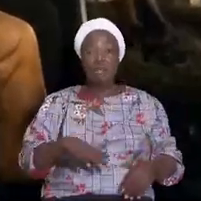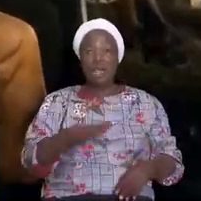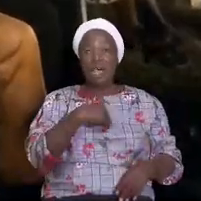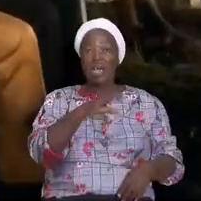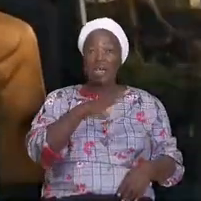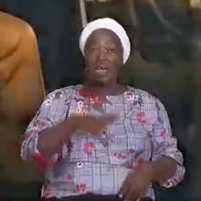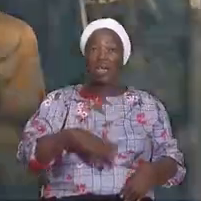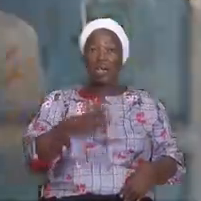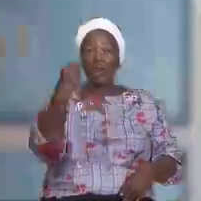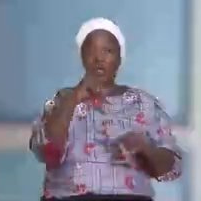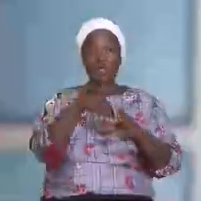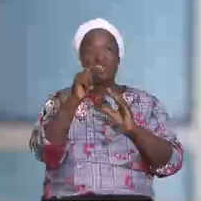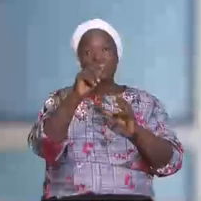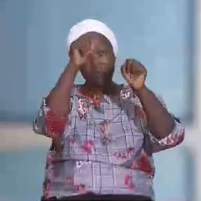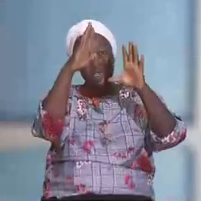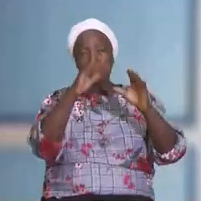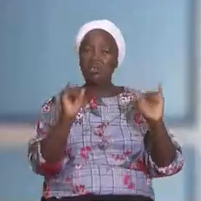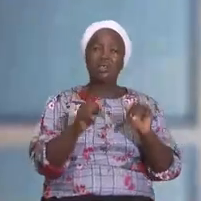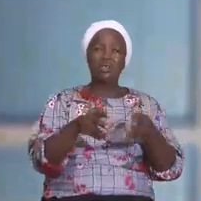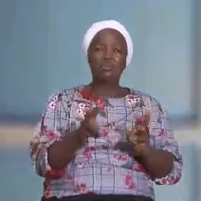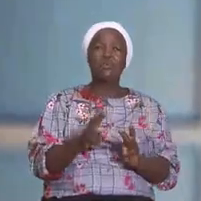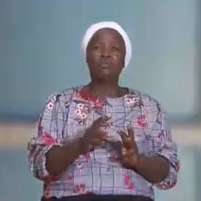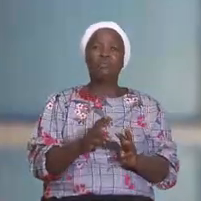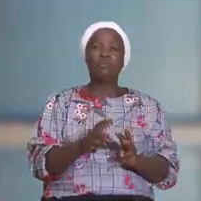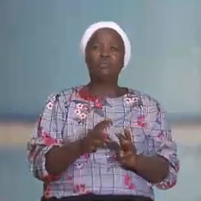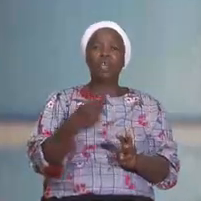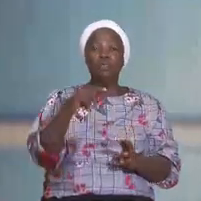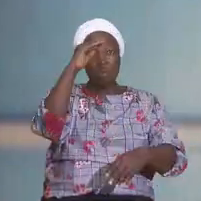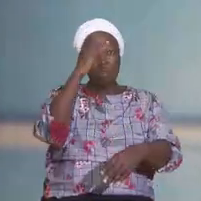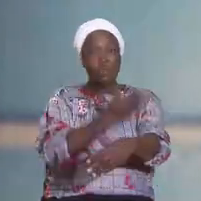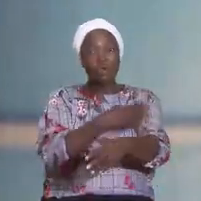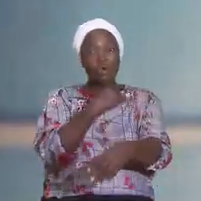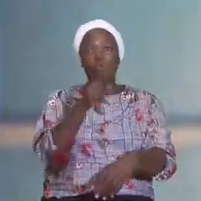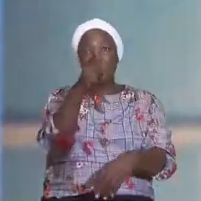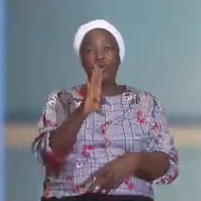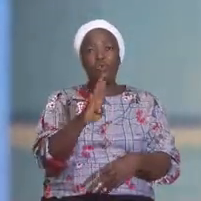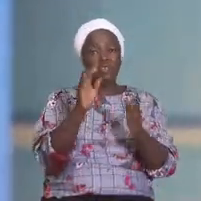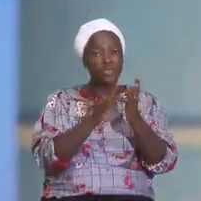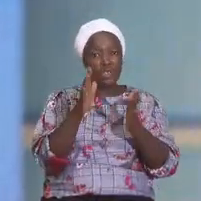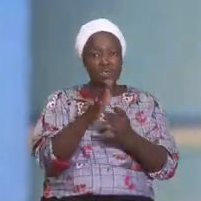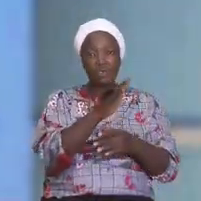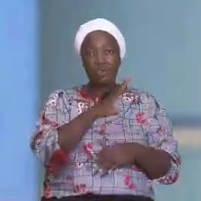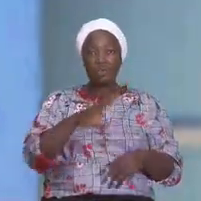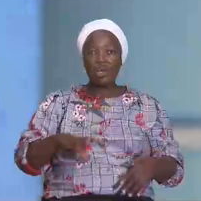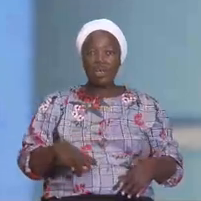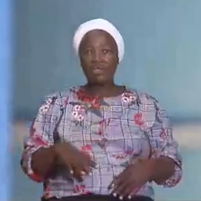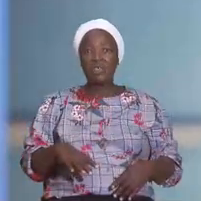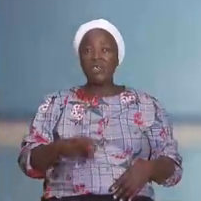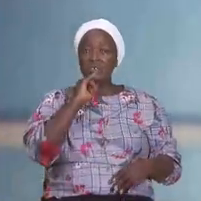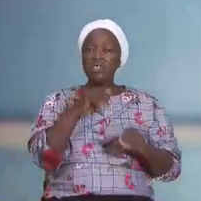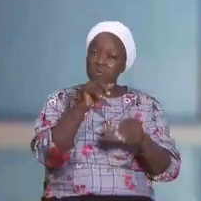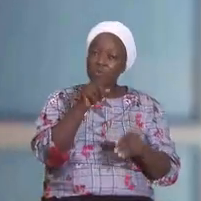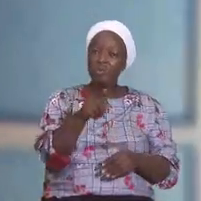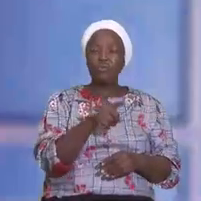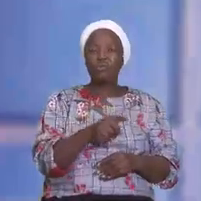Comme tu sais que le Père était en Christ et Christ était dans le Père, de la même manière,